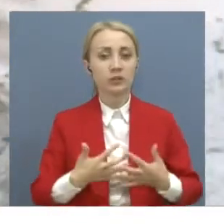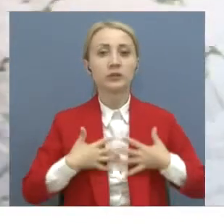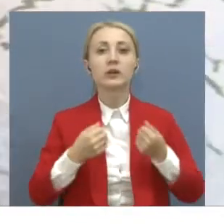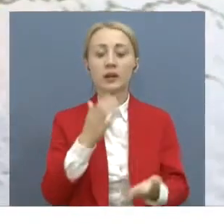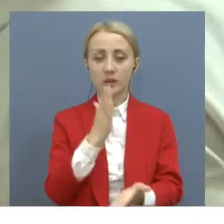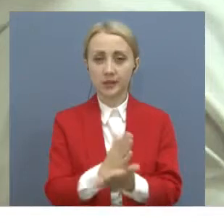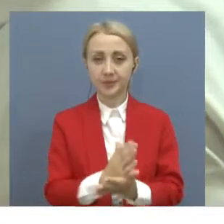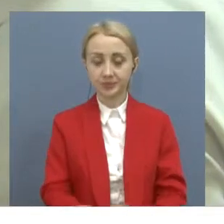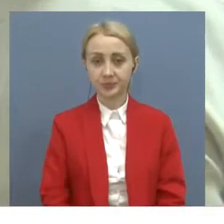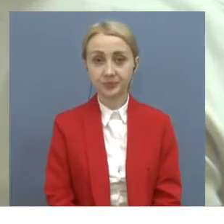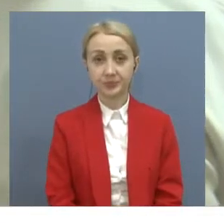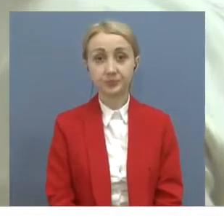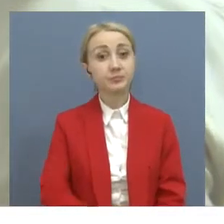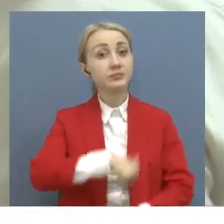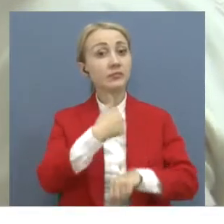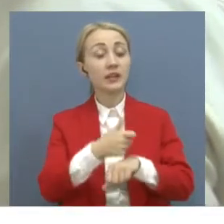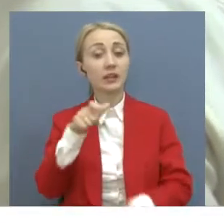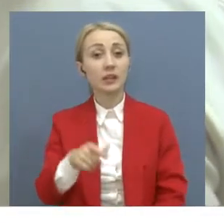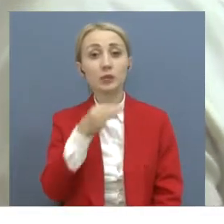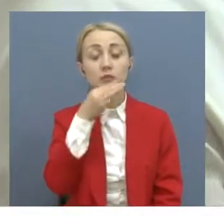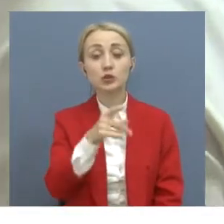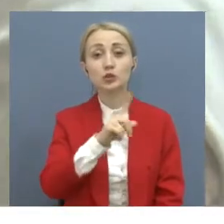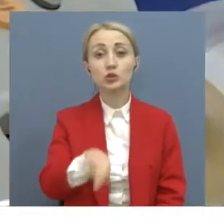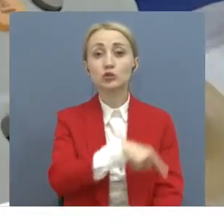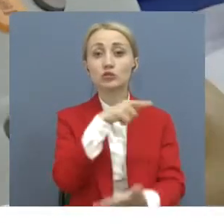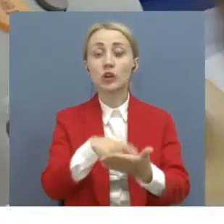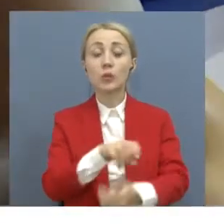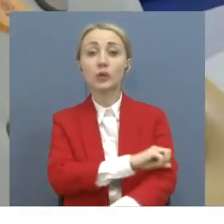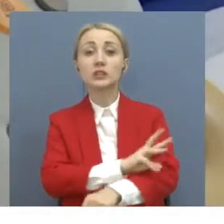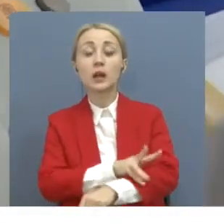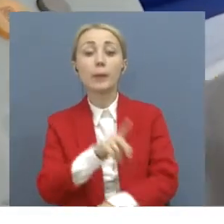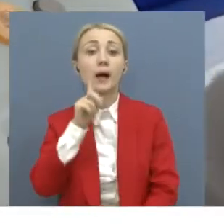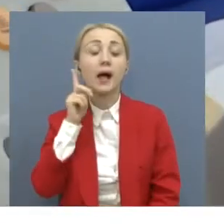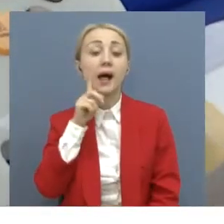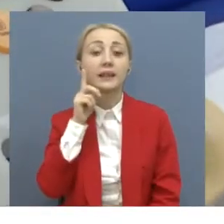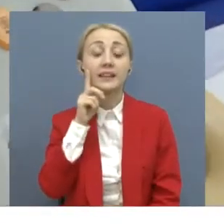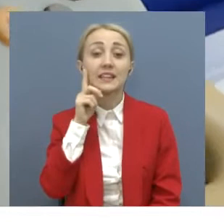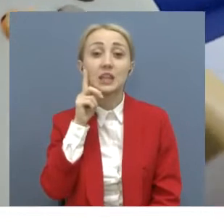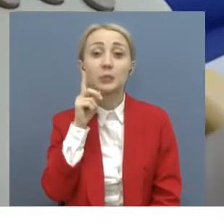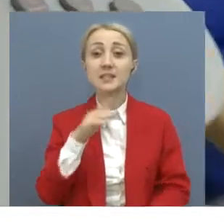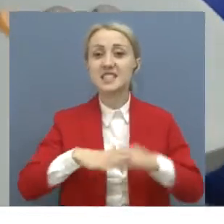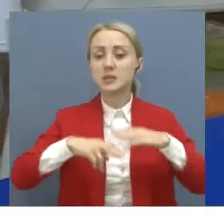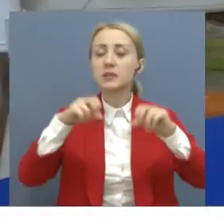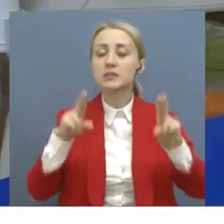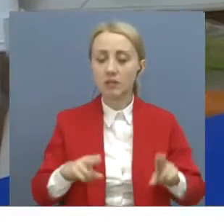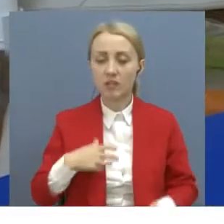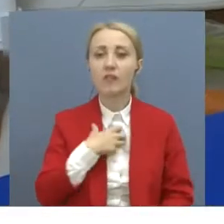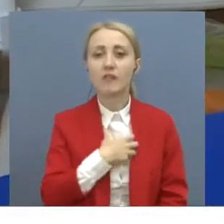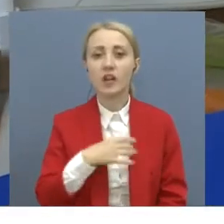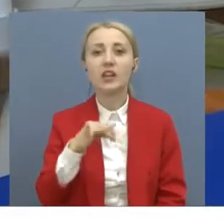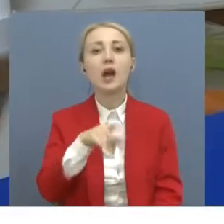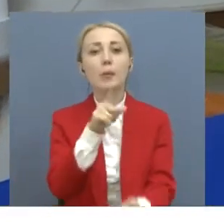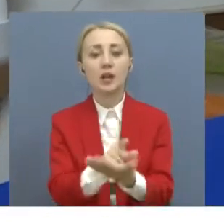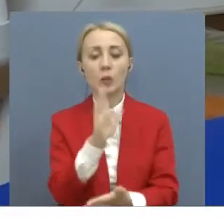100 тұрғынды қабылдай алатын Целиноград ауданының Қосшы елді мекеніндегі емхана, облыстық онкологиялық емхана және 2 дәрігерлік амбулатория қолданысқа